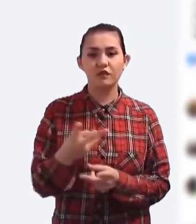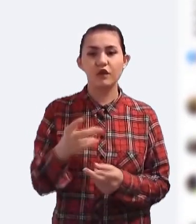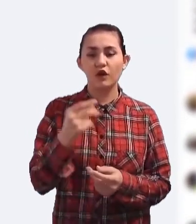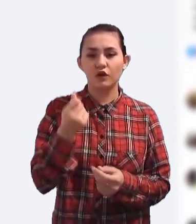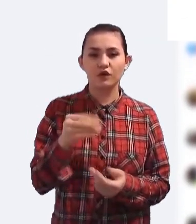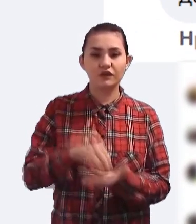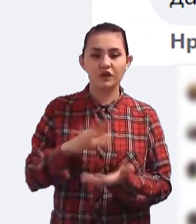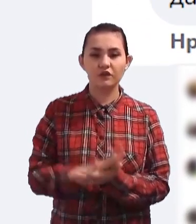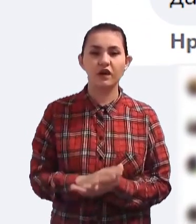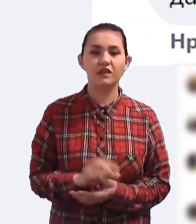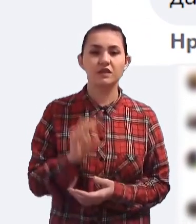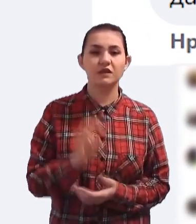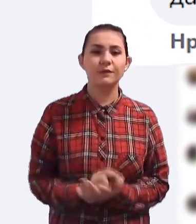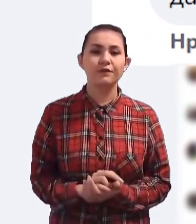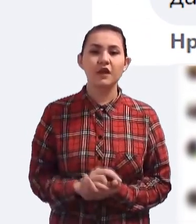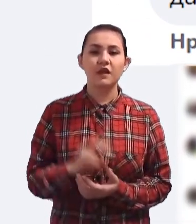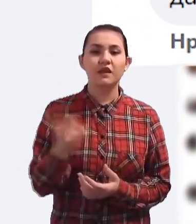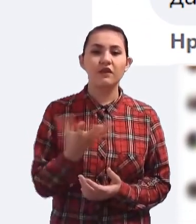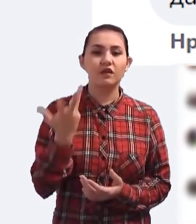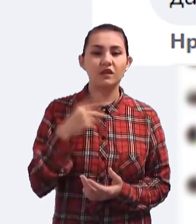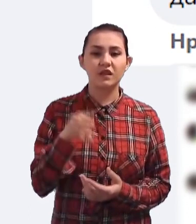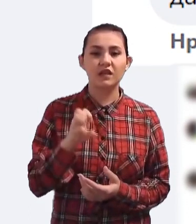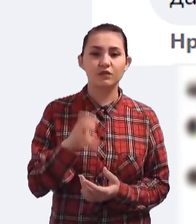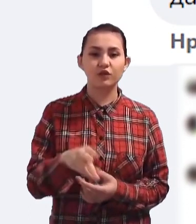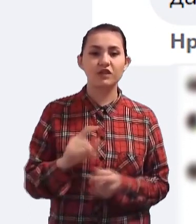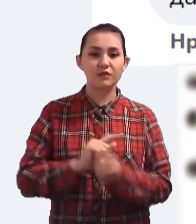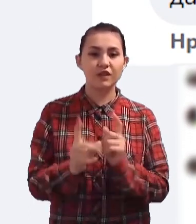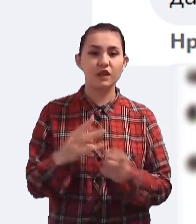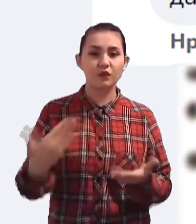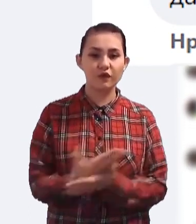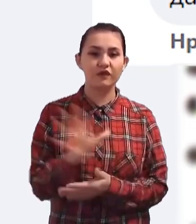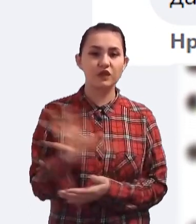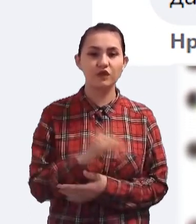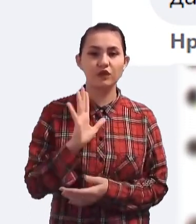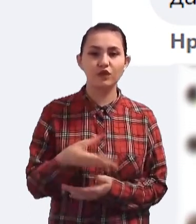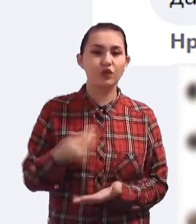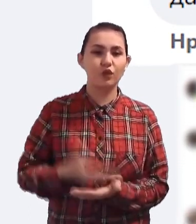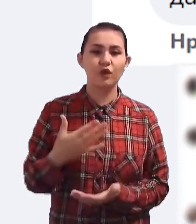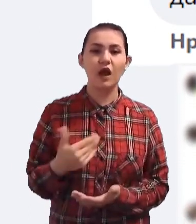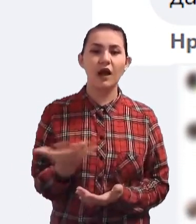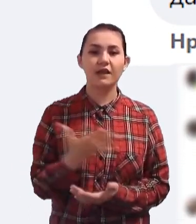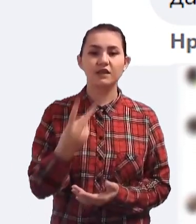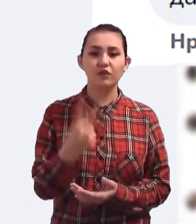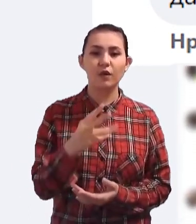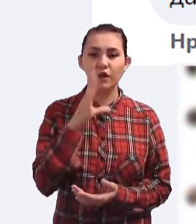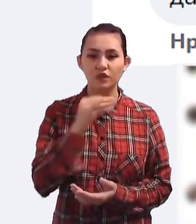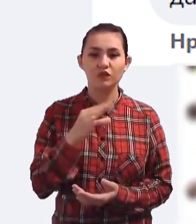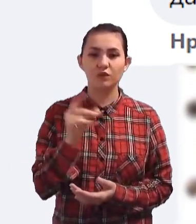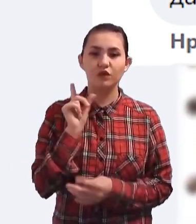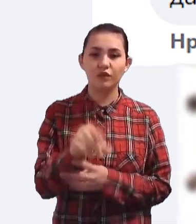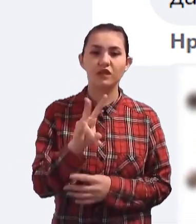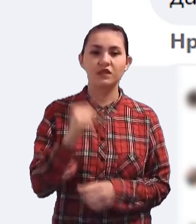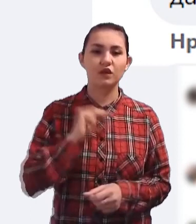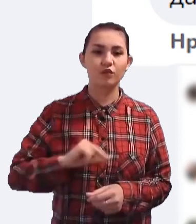фіксуватись. Наталя Розенко. Навіть якщо транспорт замінять на новий, все одно це дуже дорого. А якщо двома маршрутами діставатися